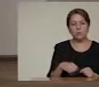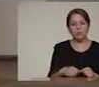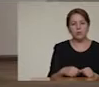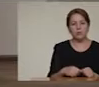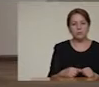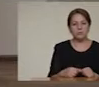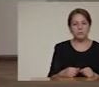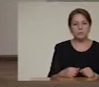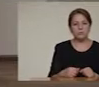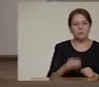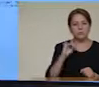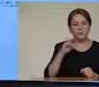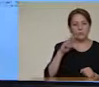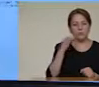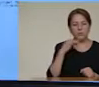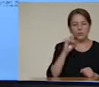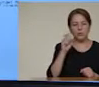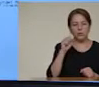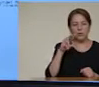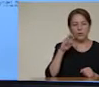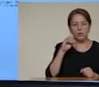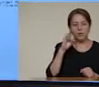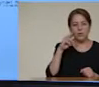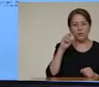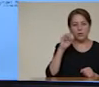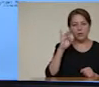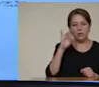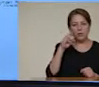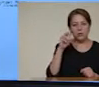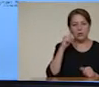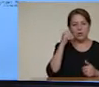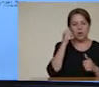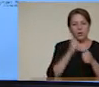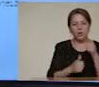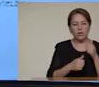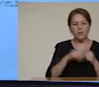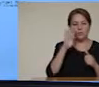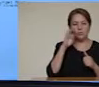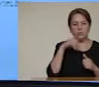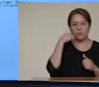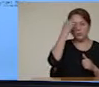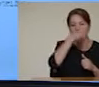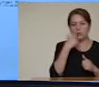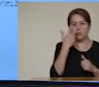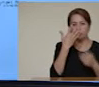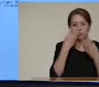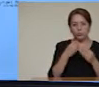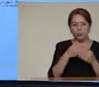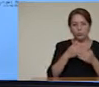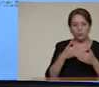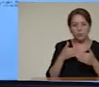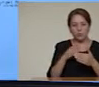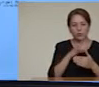Ya'ni Yuliy kalendarida yil hisobi har 400 yilda 3 kunga orqaga qolib keta